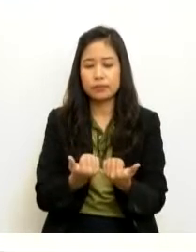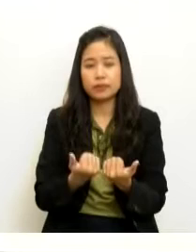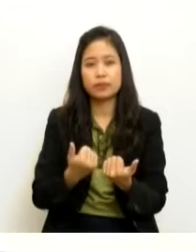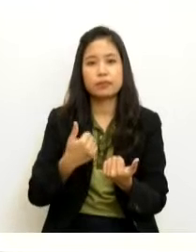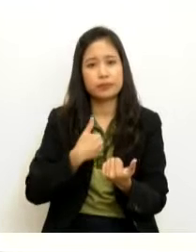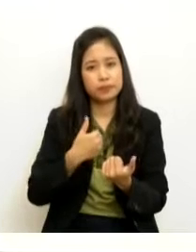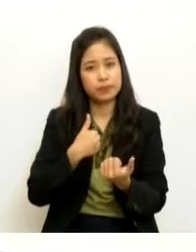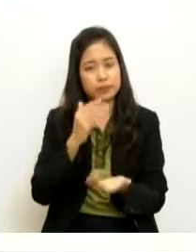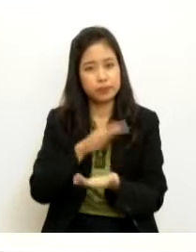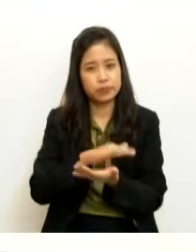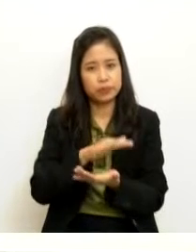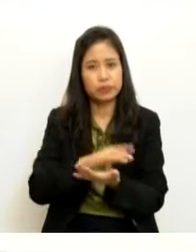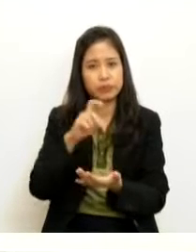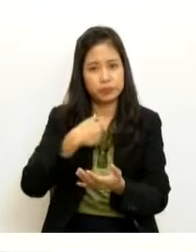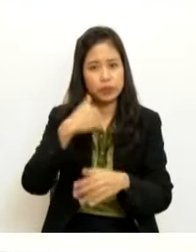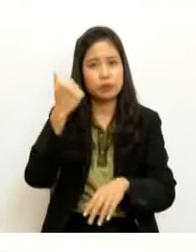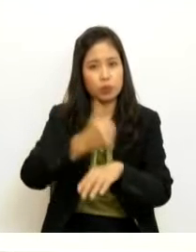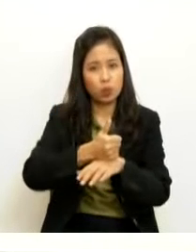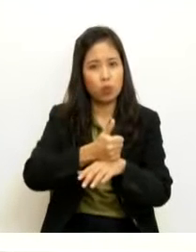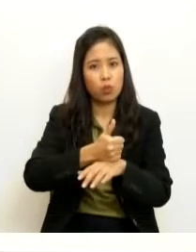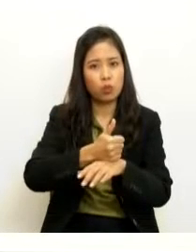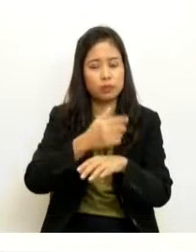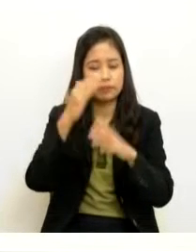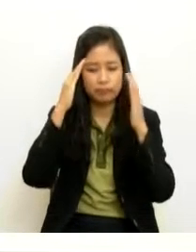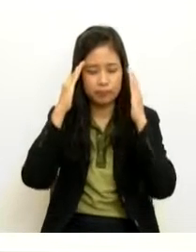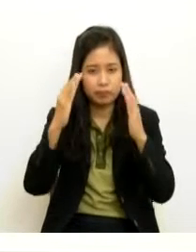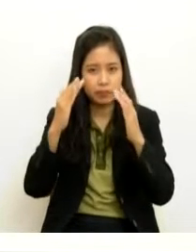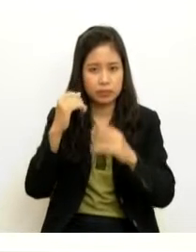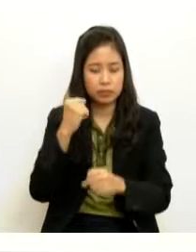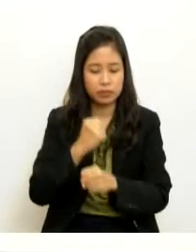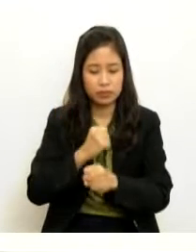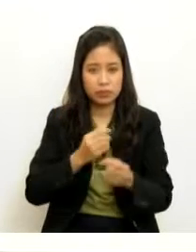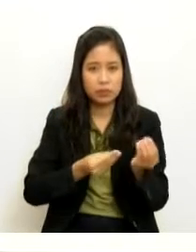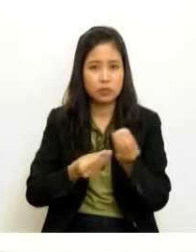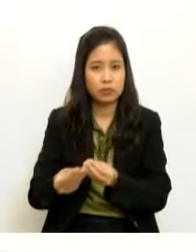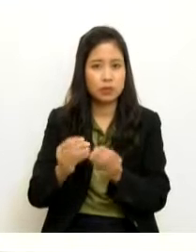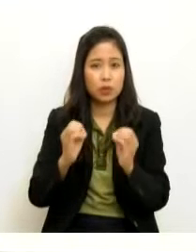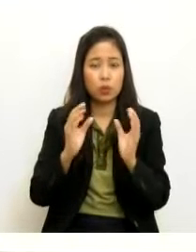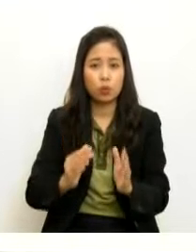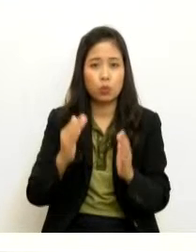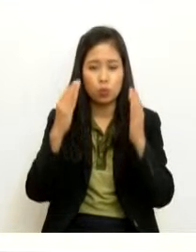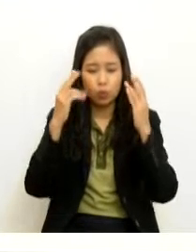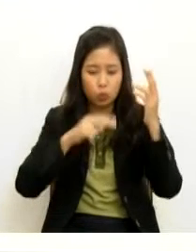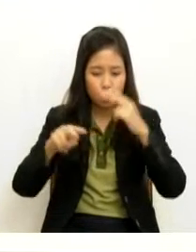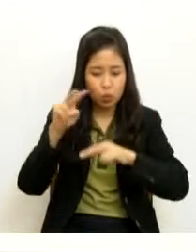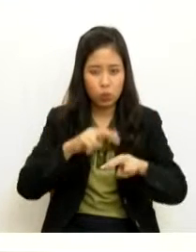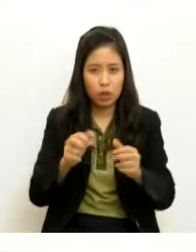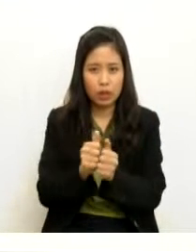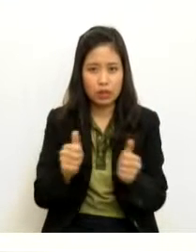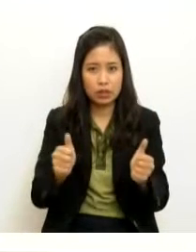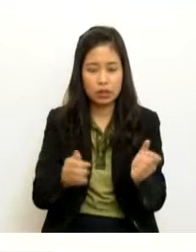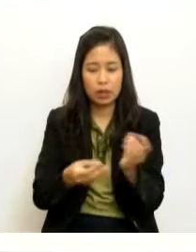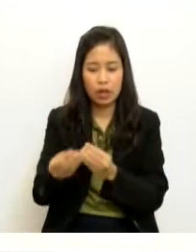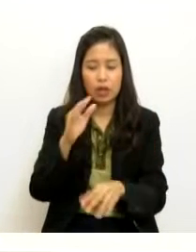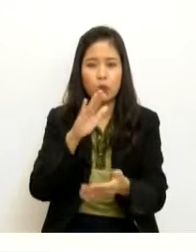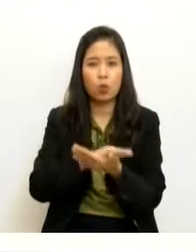งเรียนที่มีผอ.มีความมุ่งมั่นทุ่มเทมีคุณครูที่มุ่งมั่นเอาใจใส่ก็จะทำให้เกิดโรงเรียนคุ